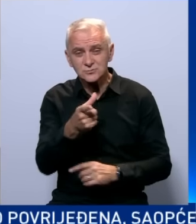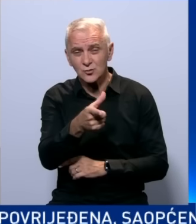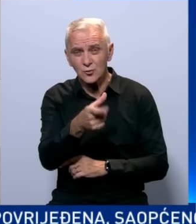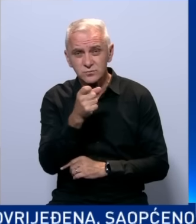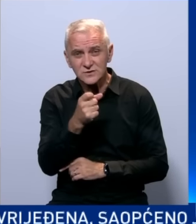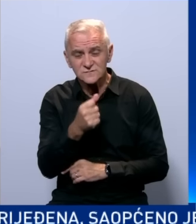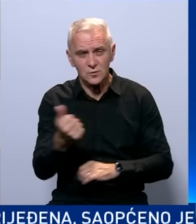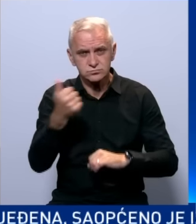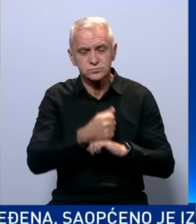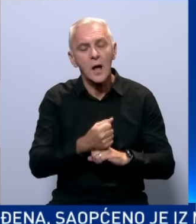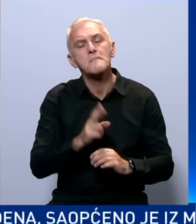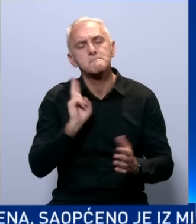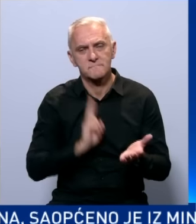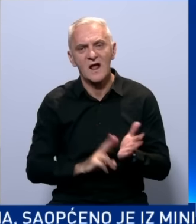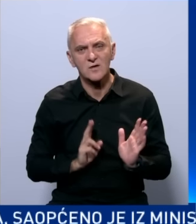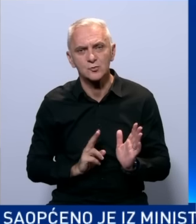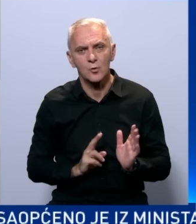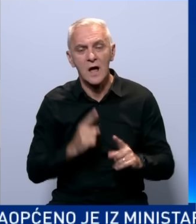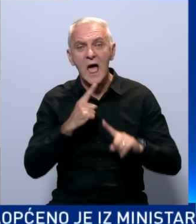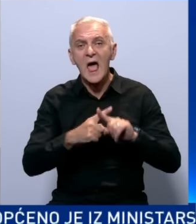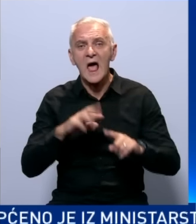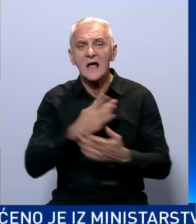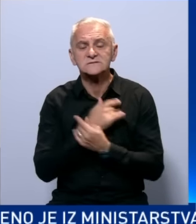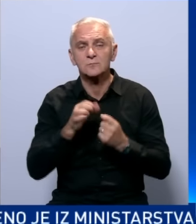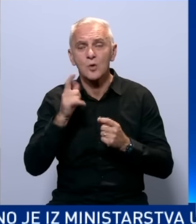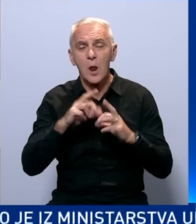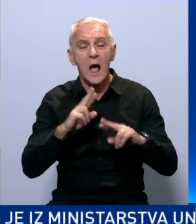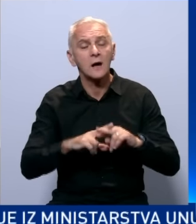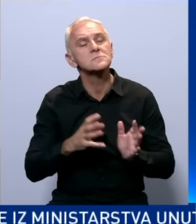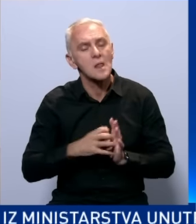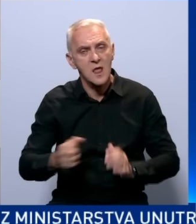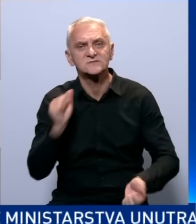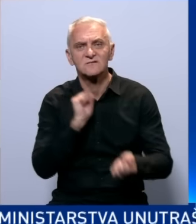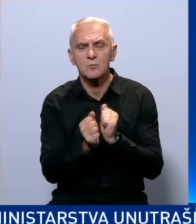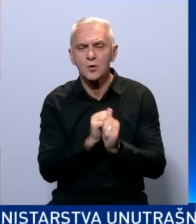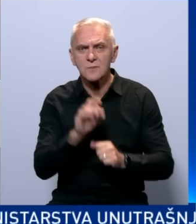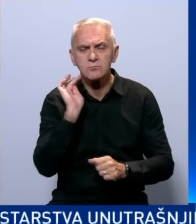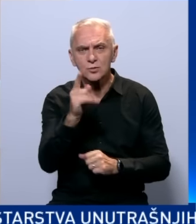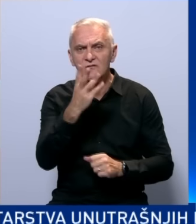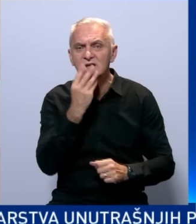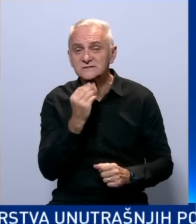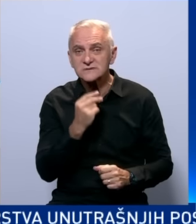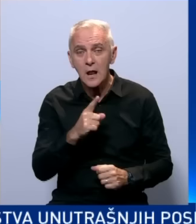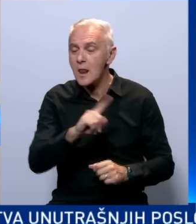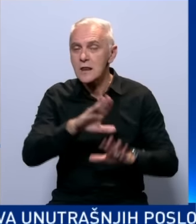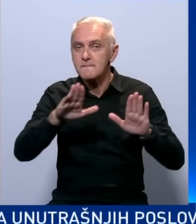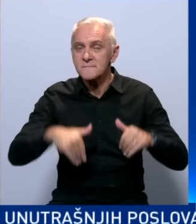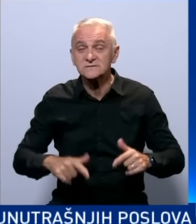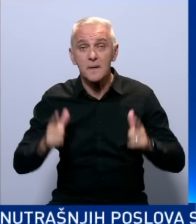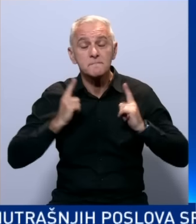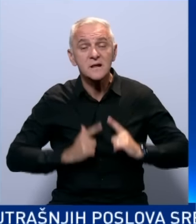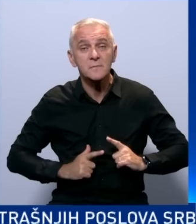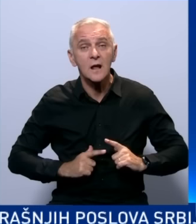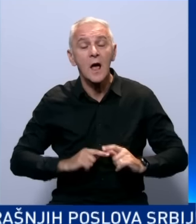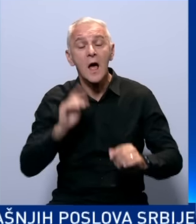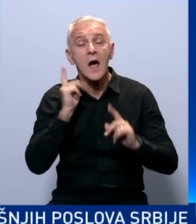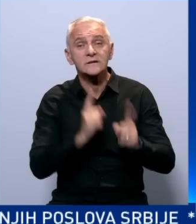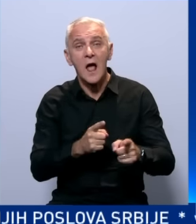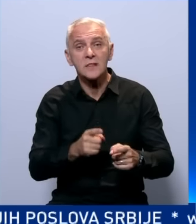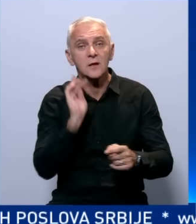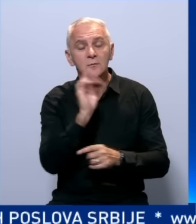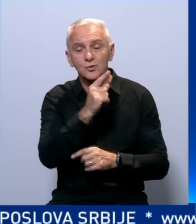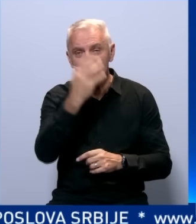čelnika Hezbolaha pravedno. Hezbolah je rekao da će se nastaviti boriti protiv Izraela, sve dok ne pristane na primire u ratu protiv Hamasa u